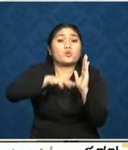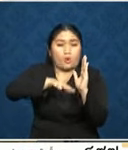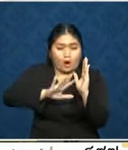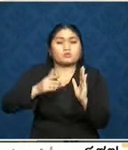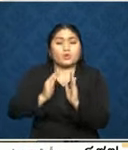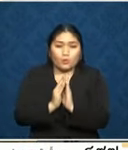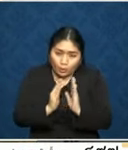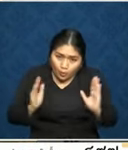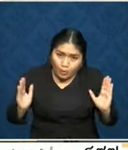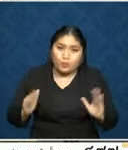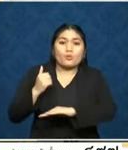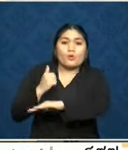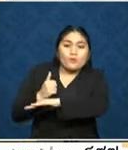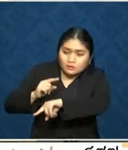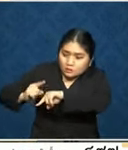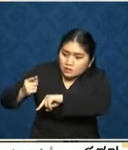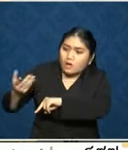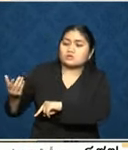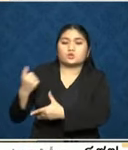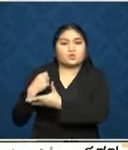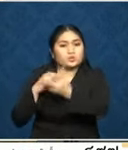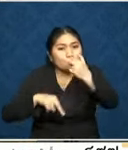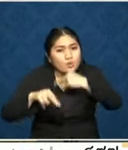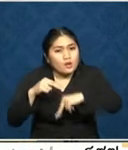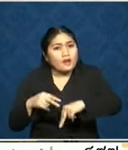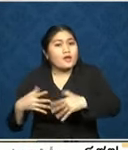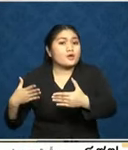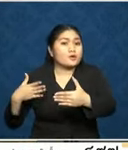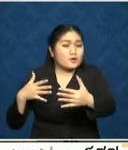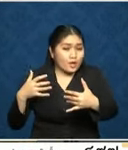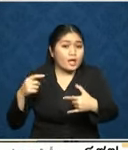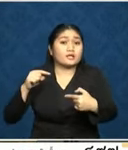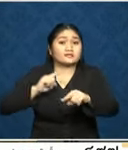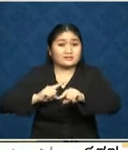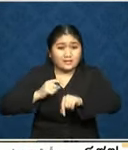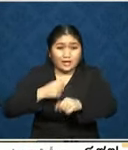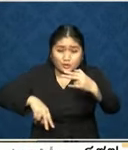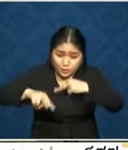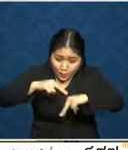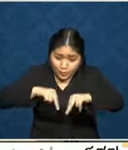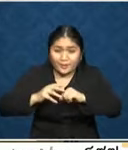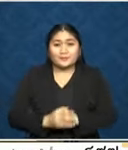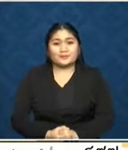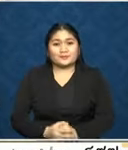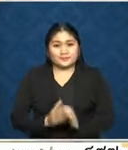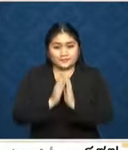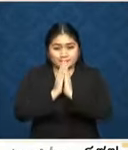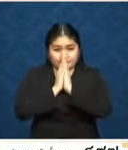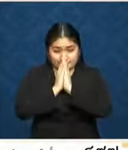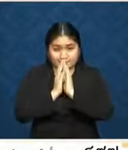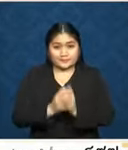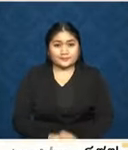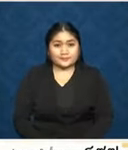ขอบพระคุณท่านผู้ว่าและท่านนายอำเภอที่ได้ดูแลให้ประสาทมายังชมทานในการมาสำรวจออกแบบครับขอบพระคุณท่านประา